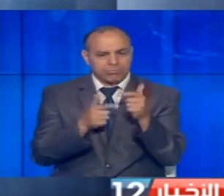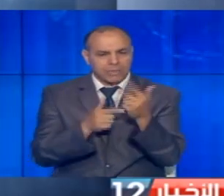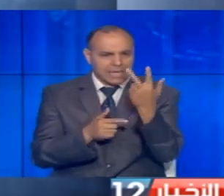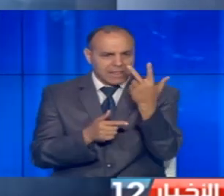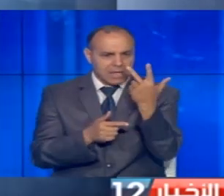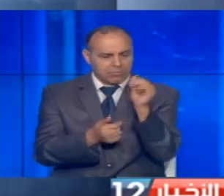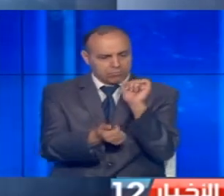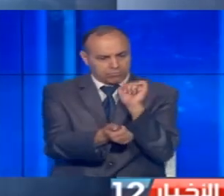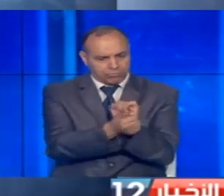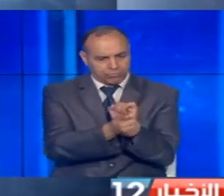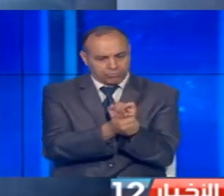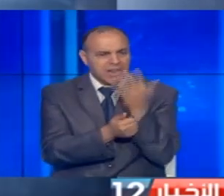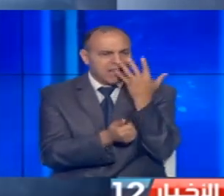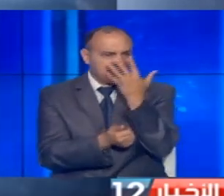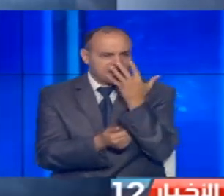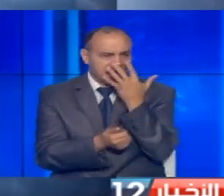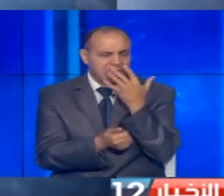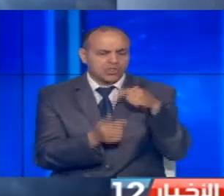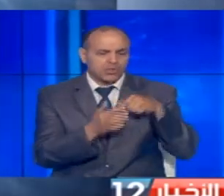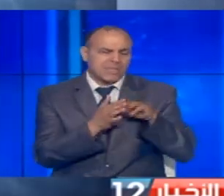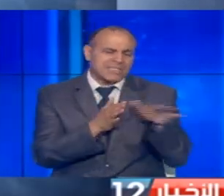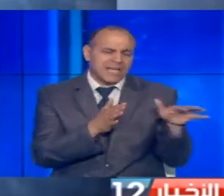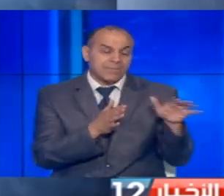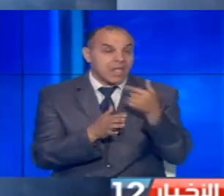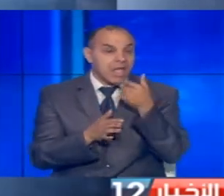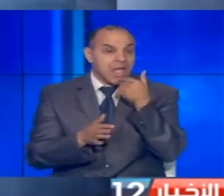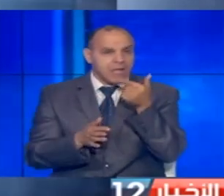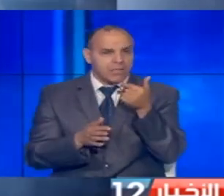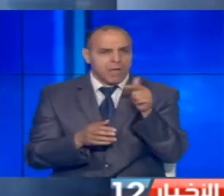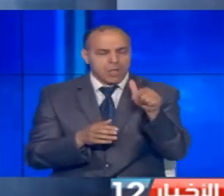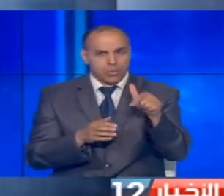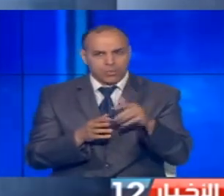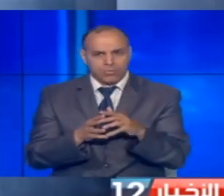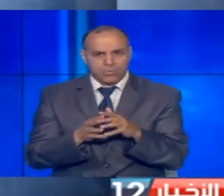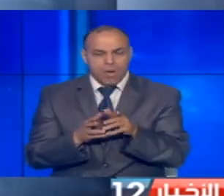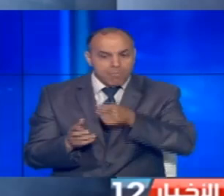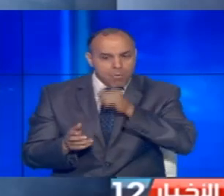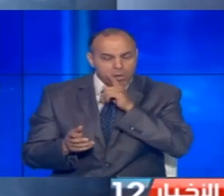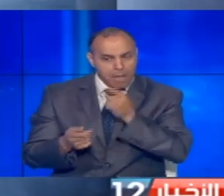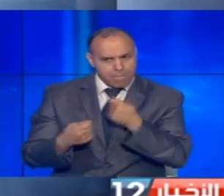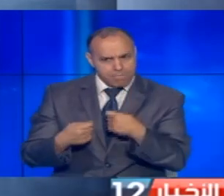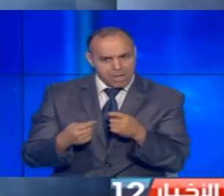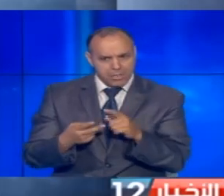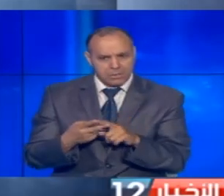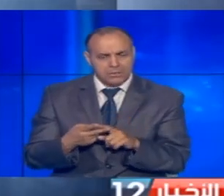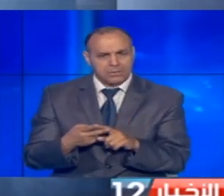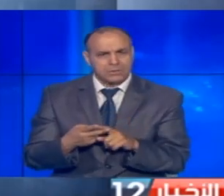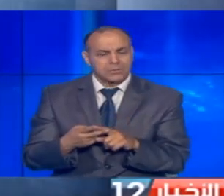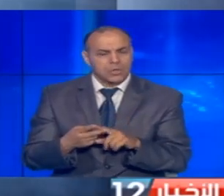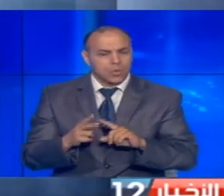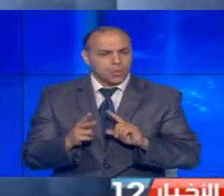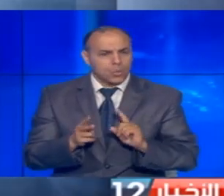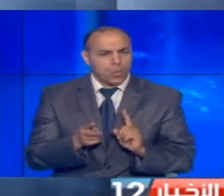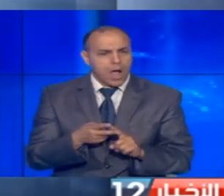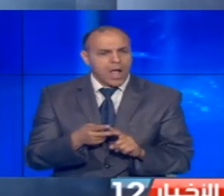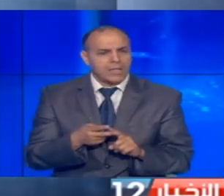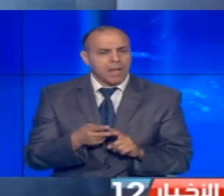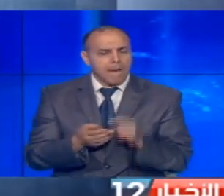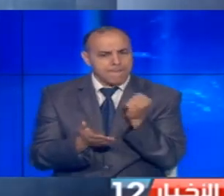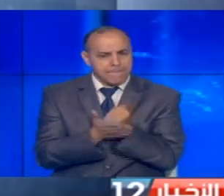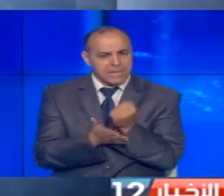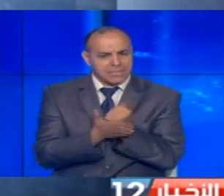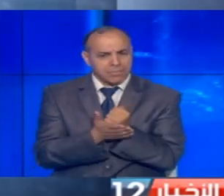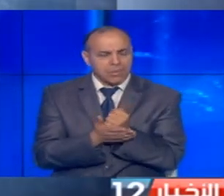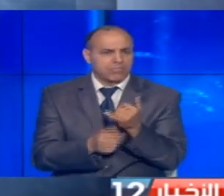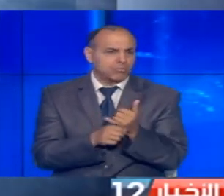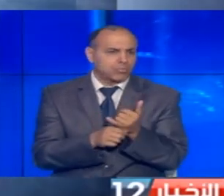عناصر من دول إفريقية جنوب الصحراء، هذوما عندهم مخدرات تمثل في الماريخوانا، وعندهم زاد جوازات سفر